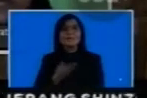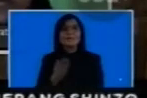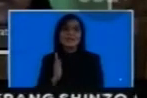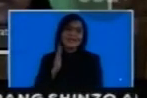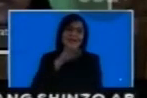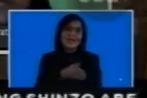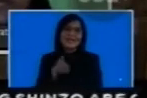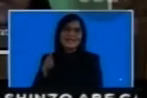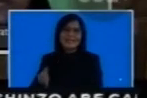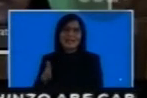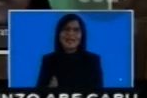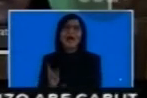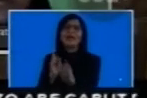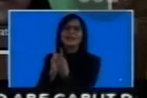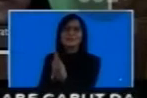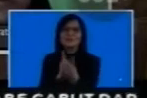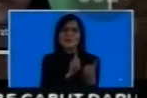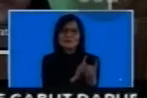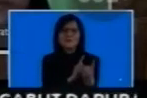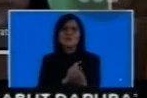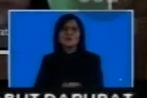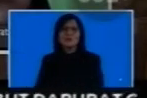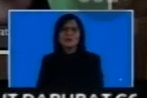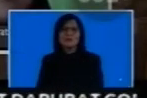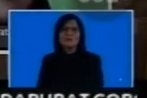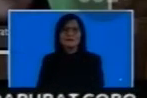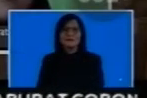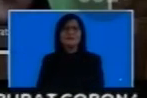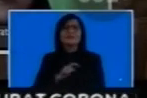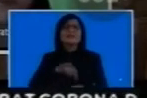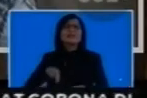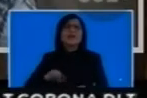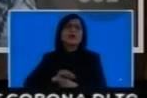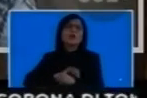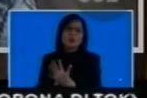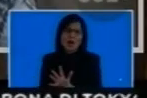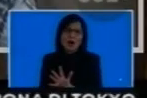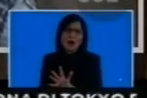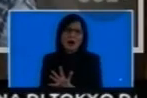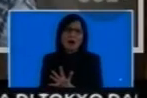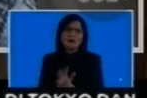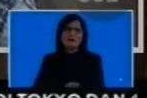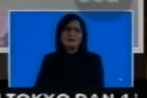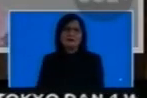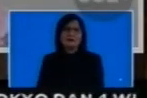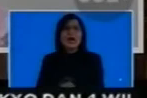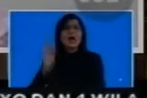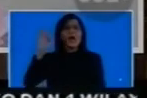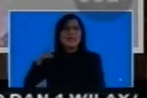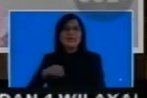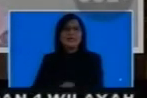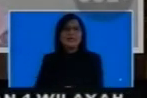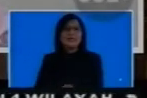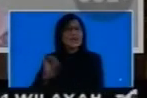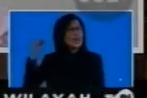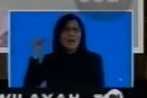untuk makan-makan, bertemu gitu. Nah, karena corona begini, nanti saya nggak